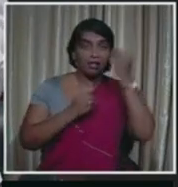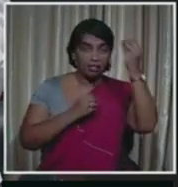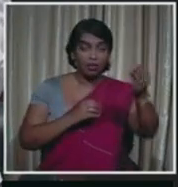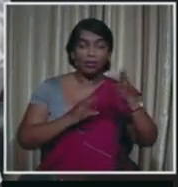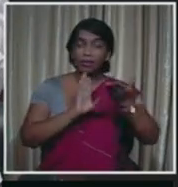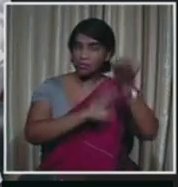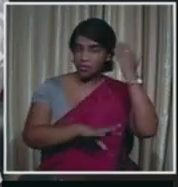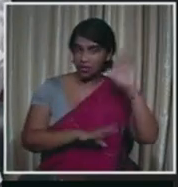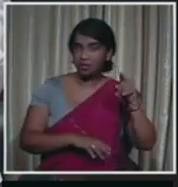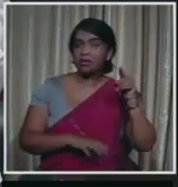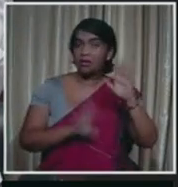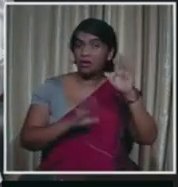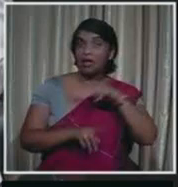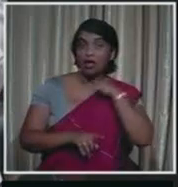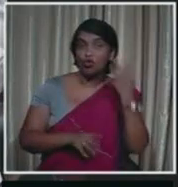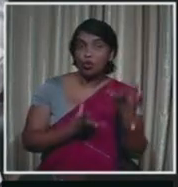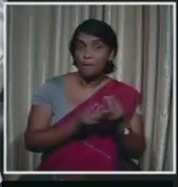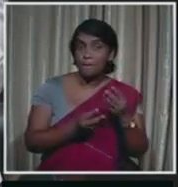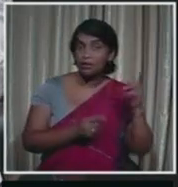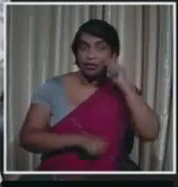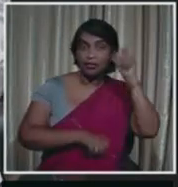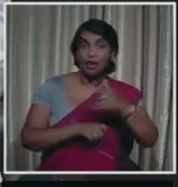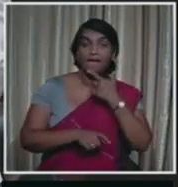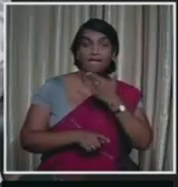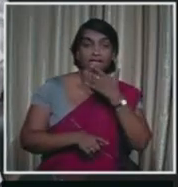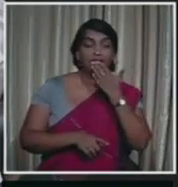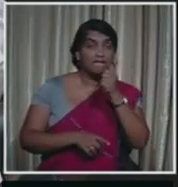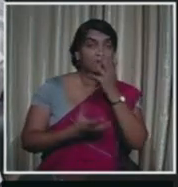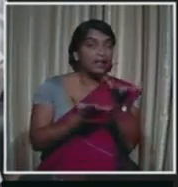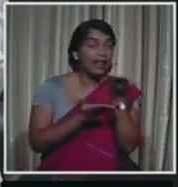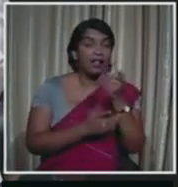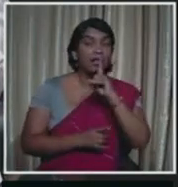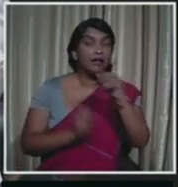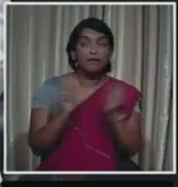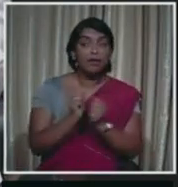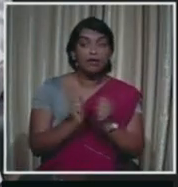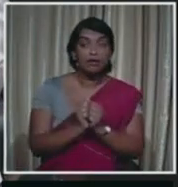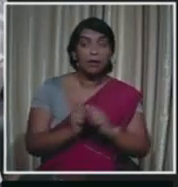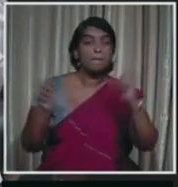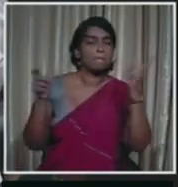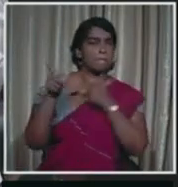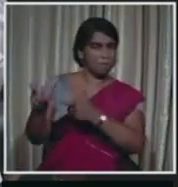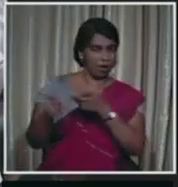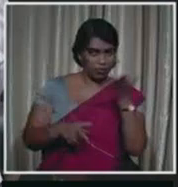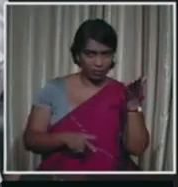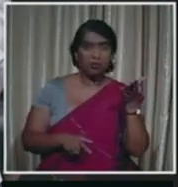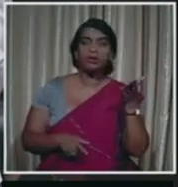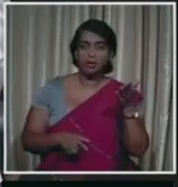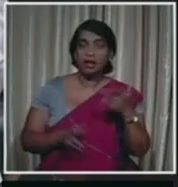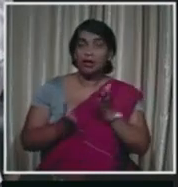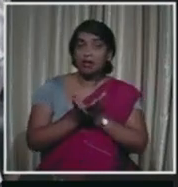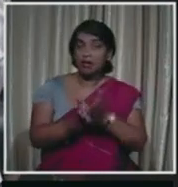තියෙනවා හැබැයි රතුපස්සල ජනතාව ජලය ඉල්ලනකොට මොකද කරේ මරලා දැම්මා